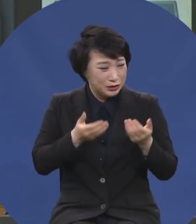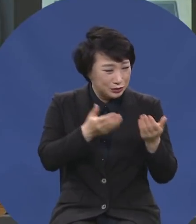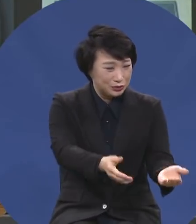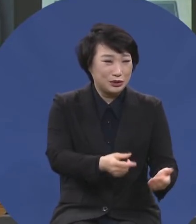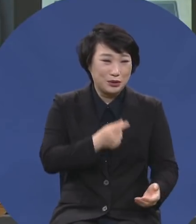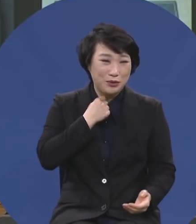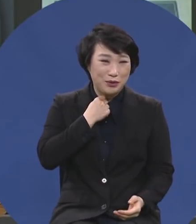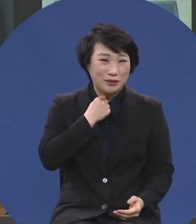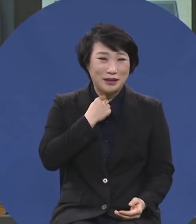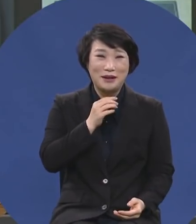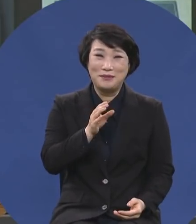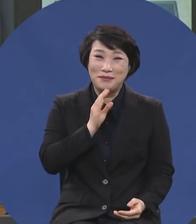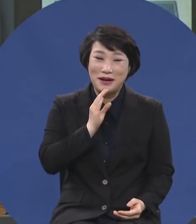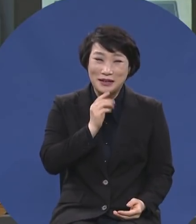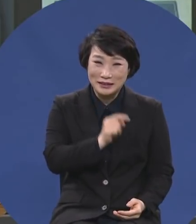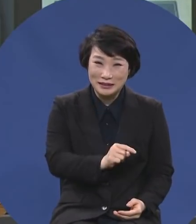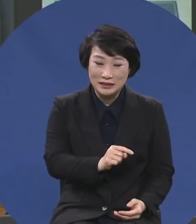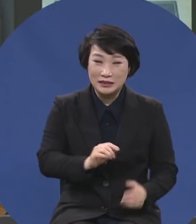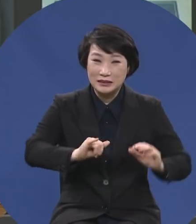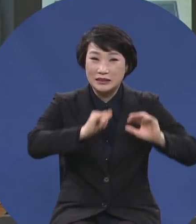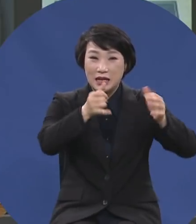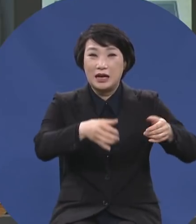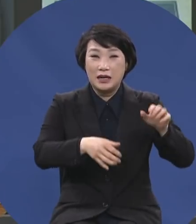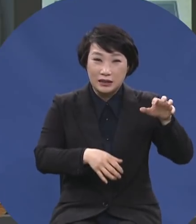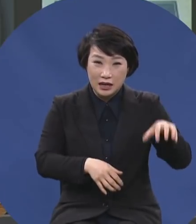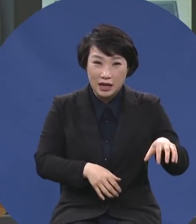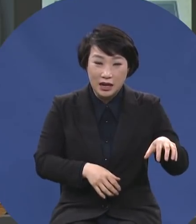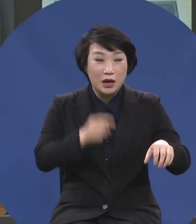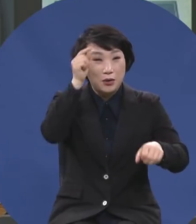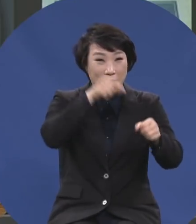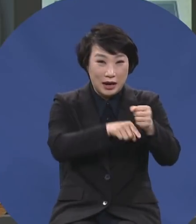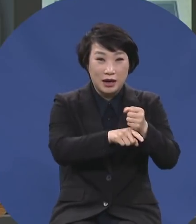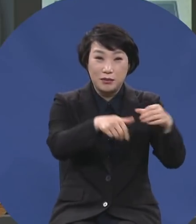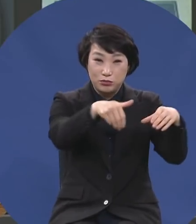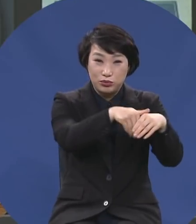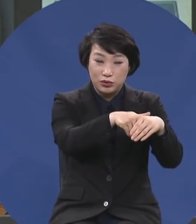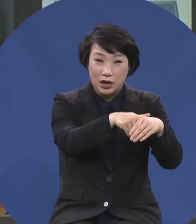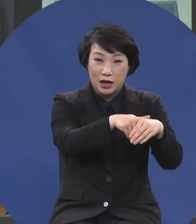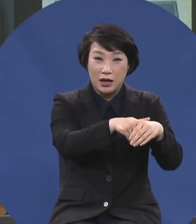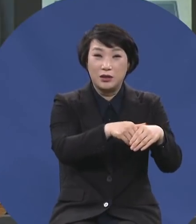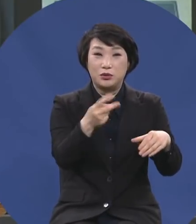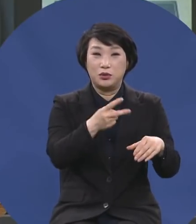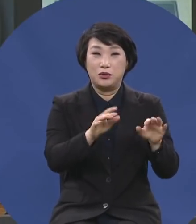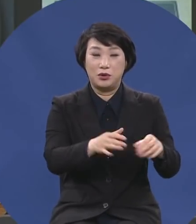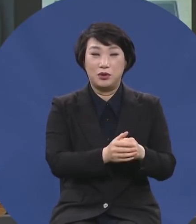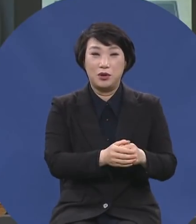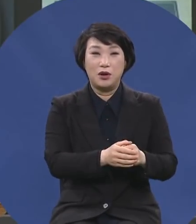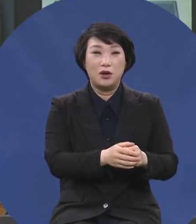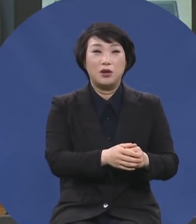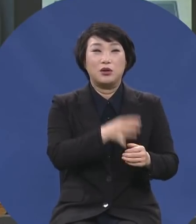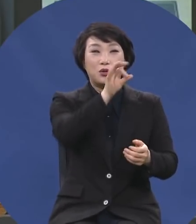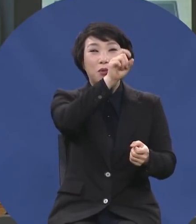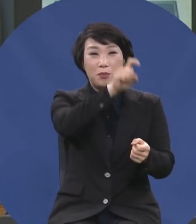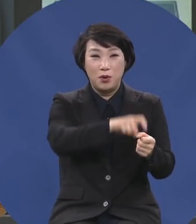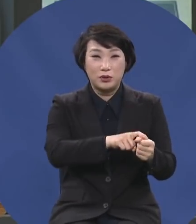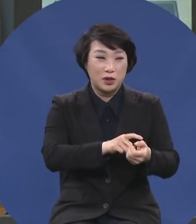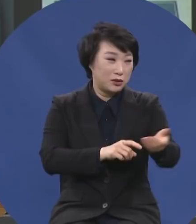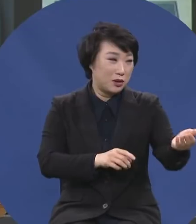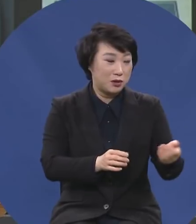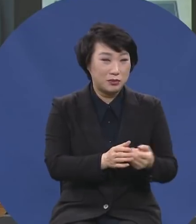그렇게 열망하는 세상의 과학 문명과 황금